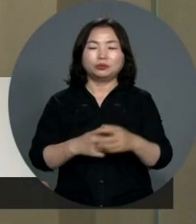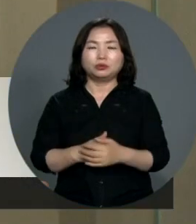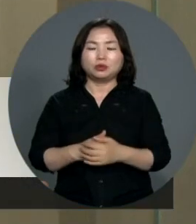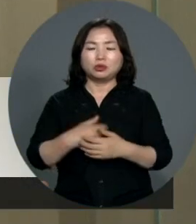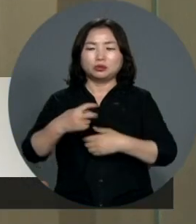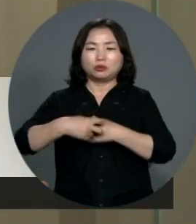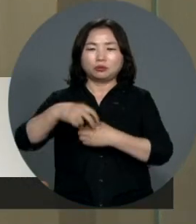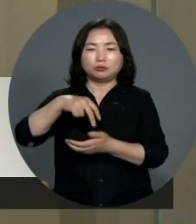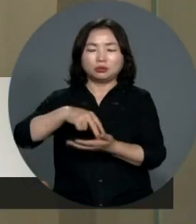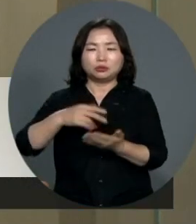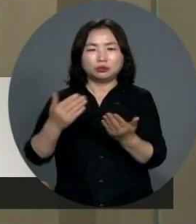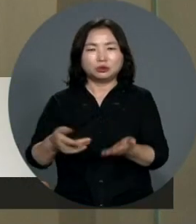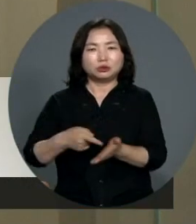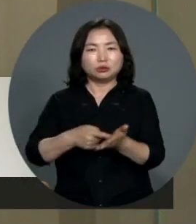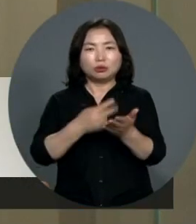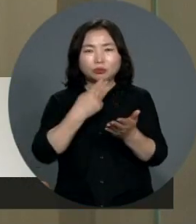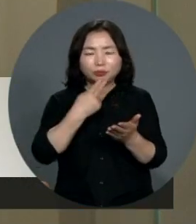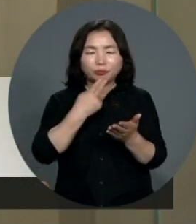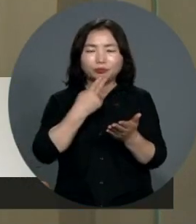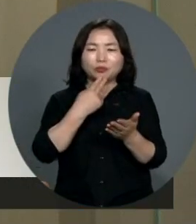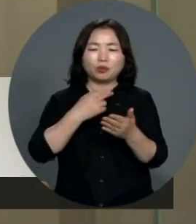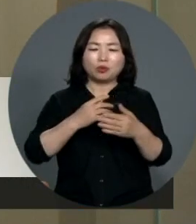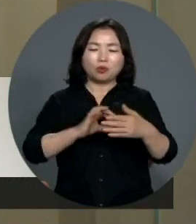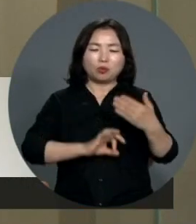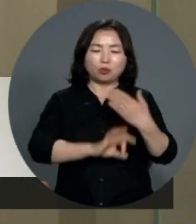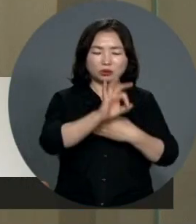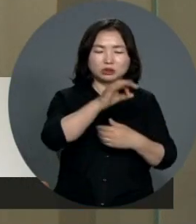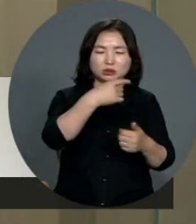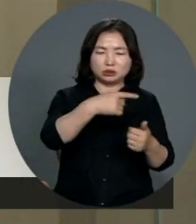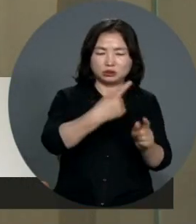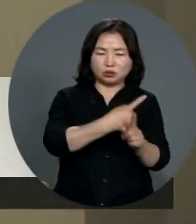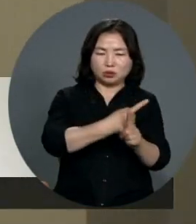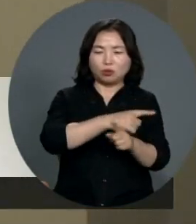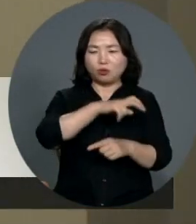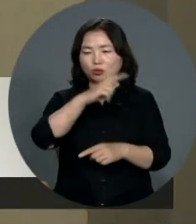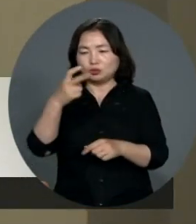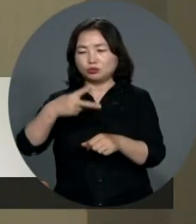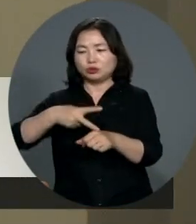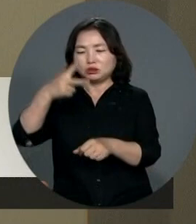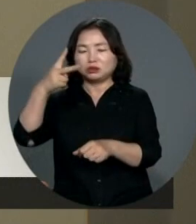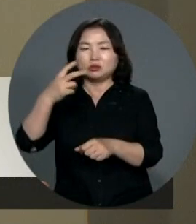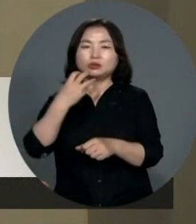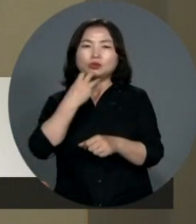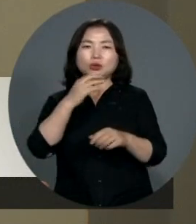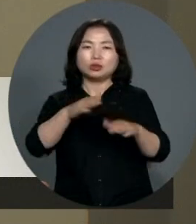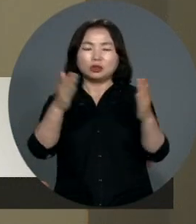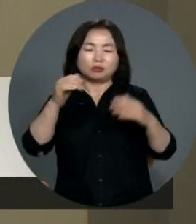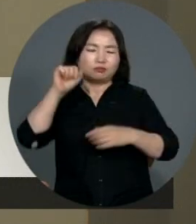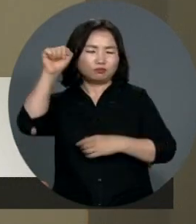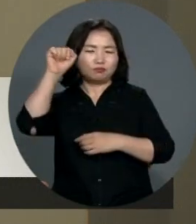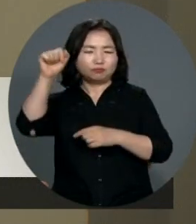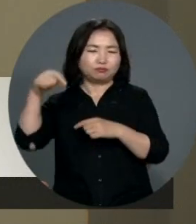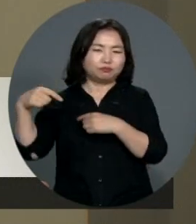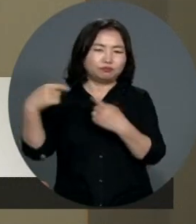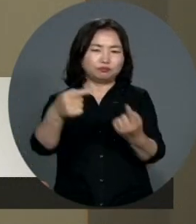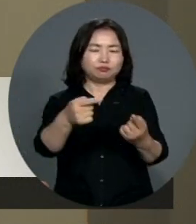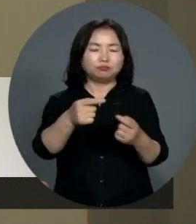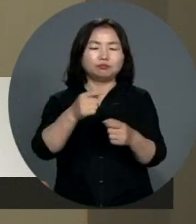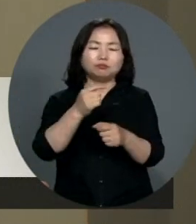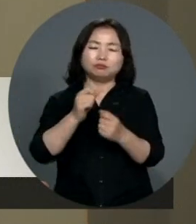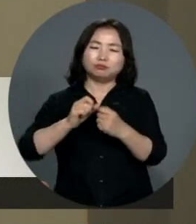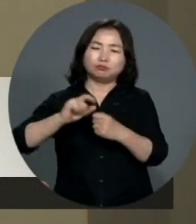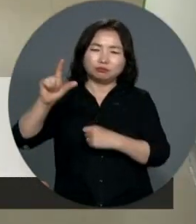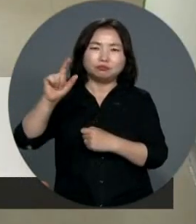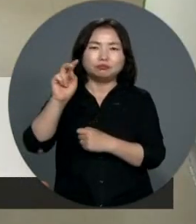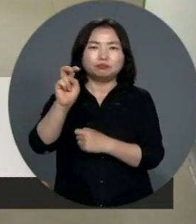의료계에서는 휴진 신고를 하지 않고 오전 진료를 한 뒤 오후 2시에 서울에서 열리는 총 걸기 대회에 참석하는 경우가